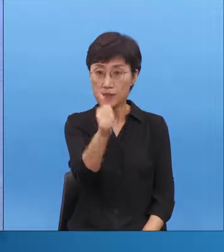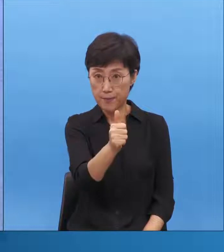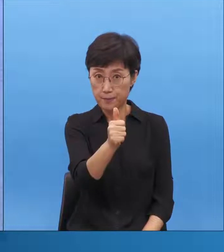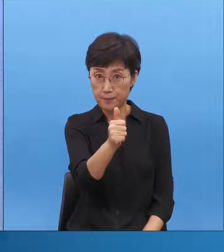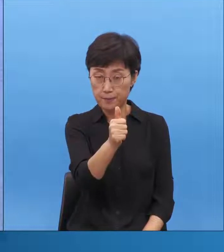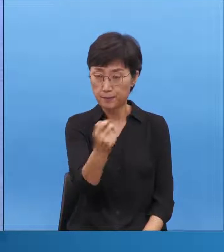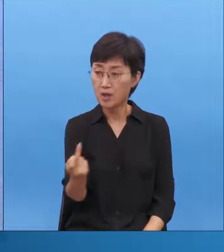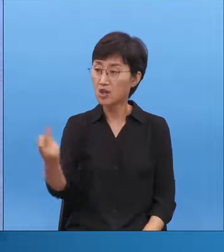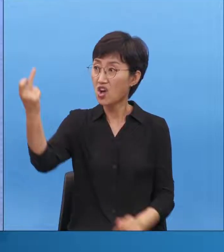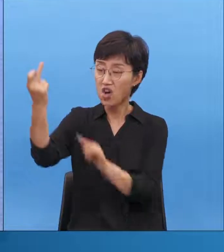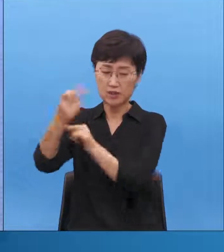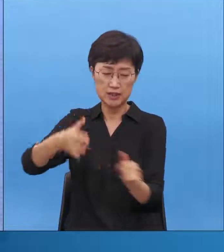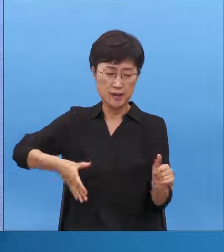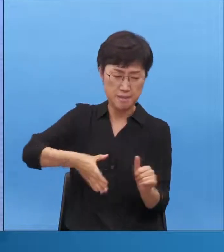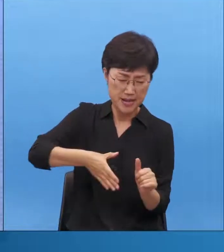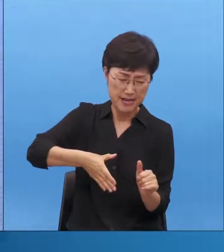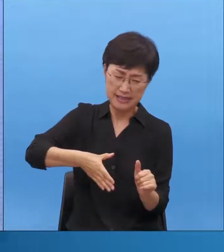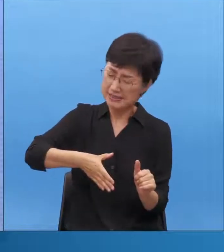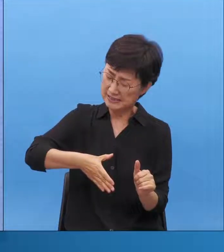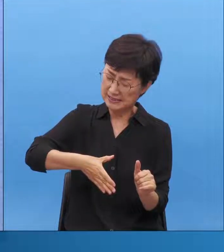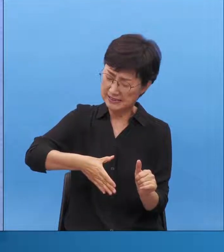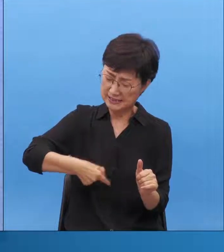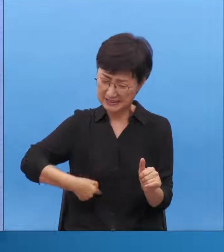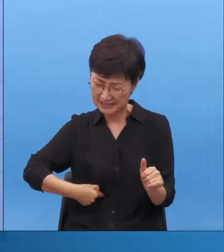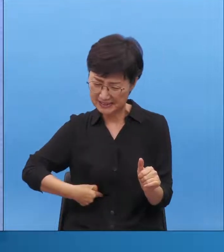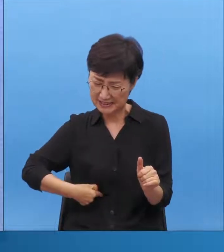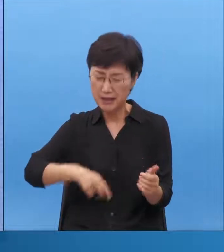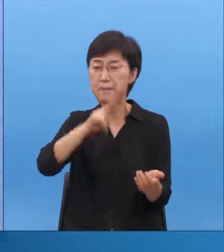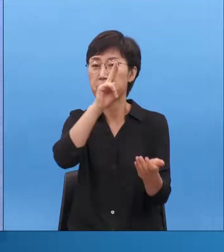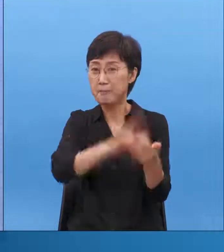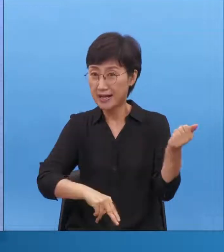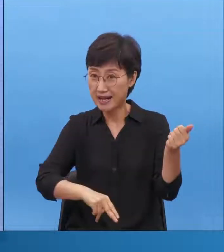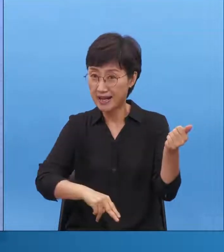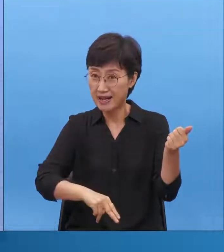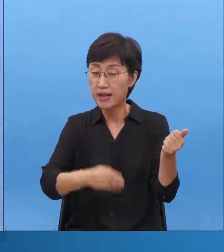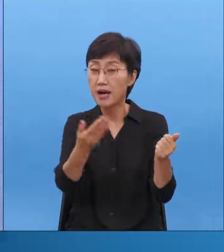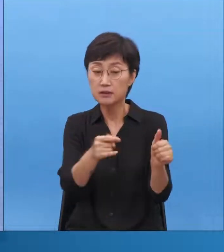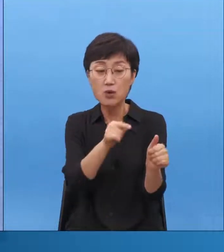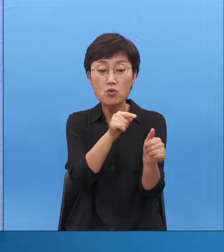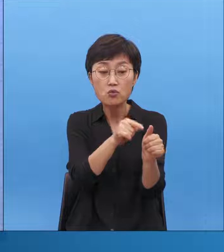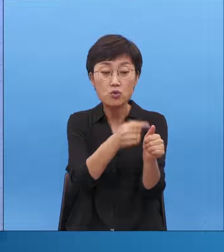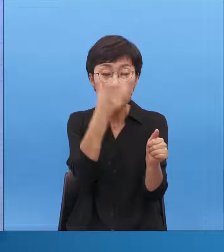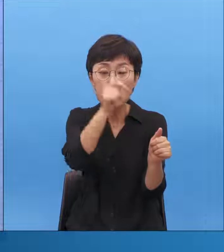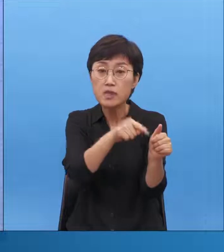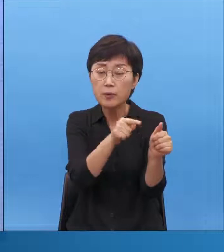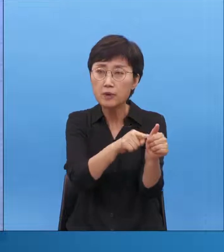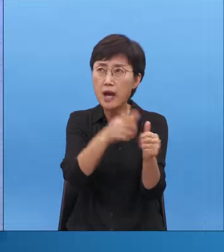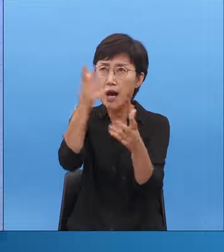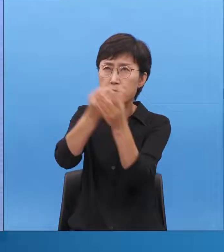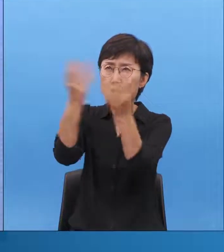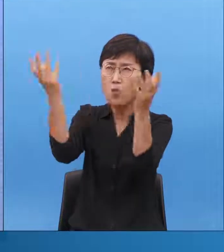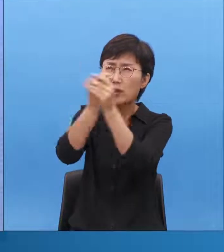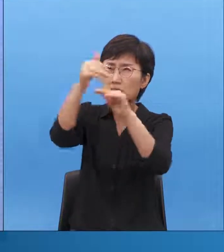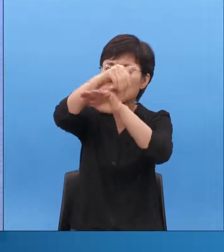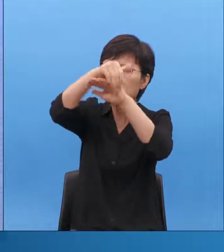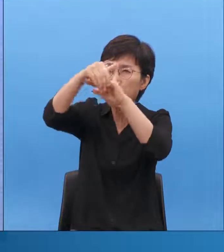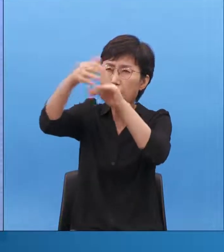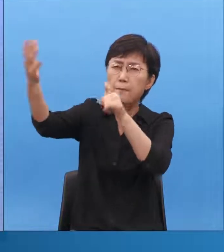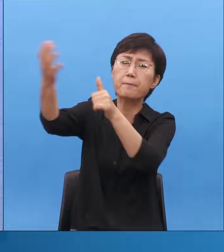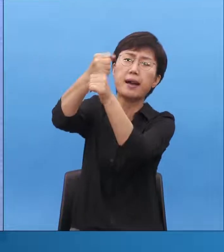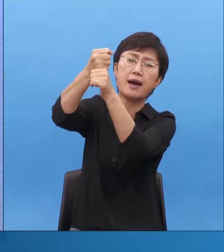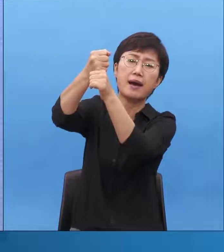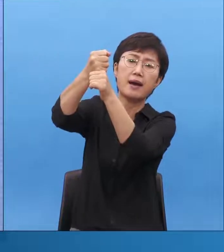they sold him off. 하나님의 절대 계획을 찾아낸 겁니다. He found God's absolute plan. 굉장히 중요하죠. This